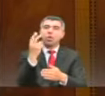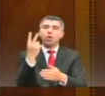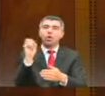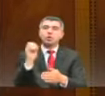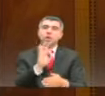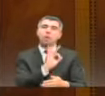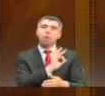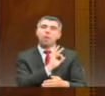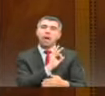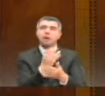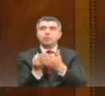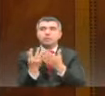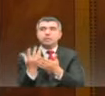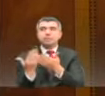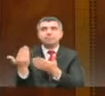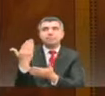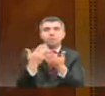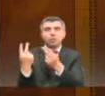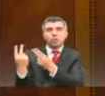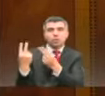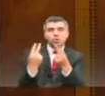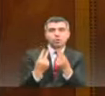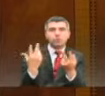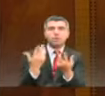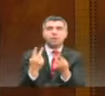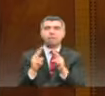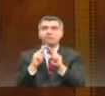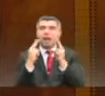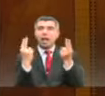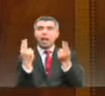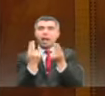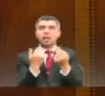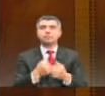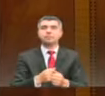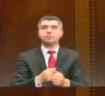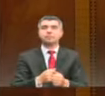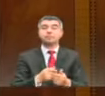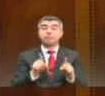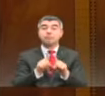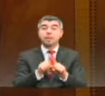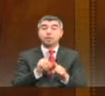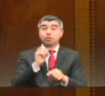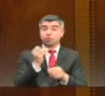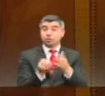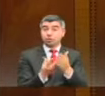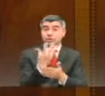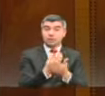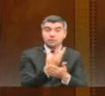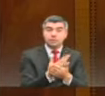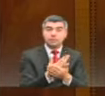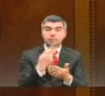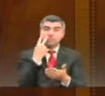خلال وضع مدونة مشجعة للاستثمار السياحي، تكثيف عمليات الترويج والتسويق من أجل